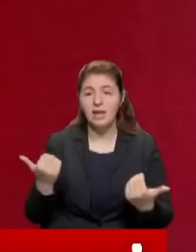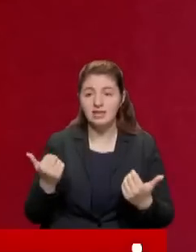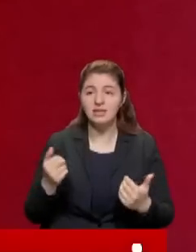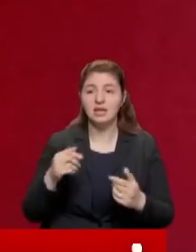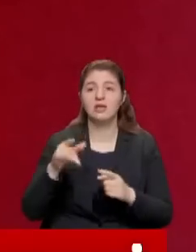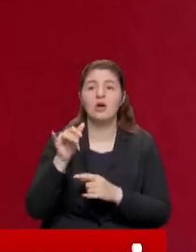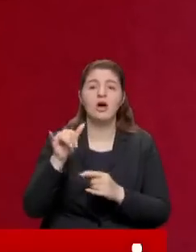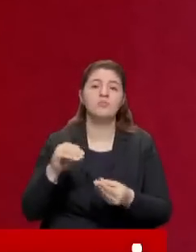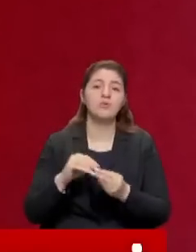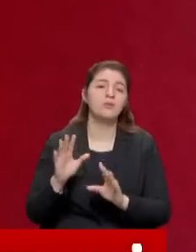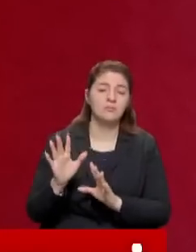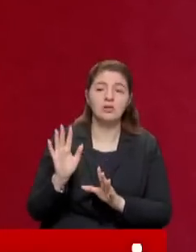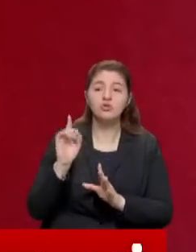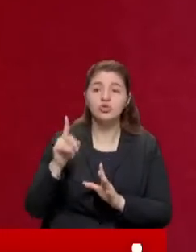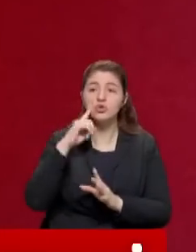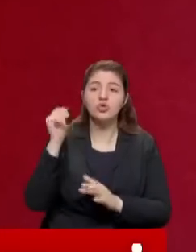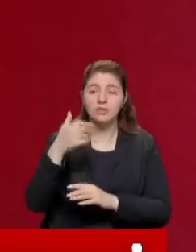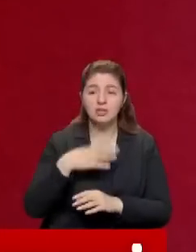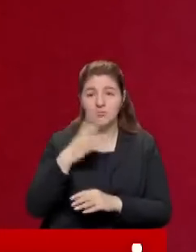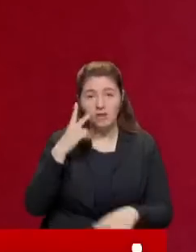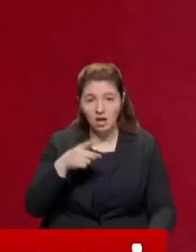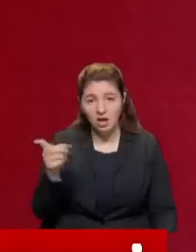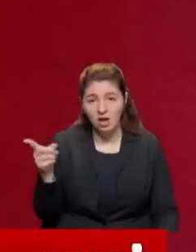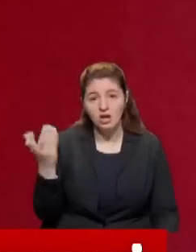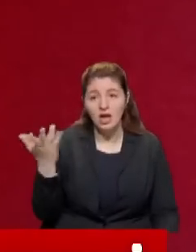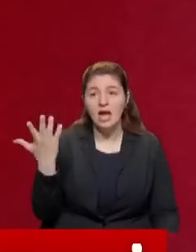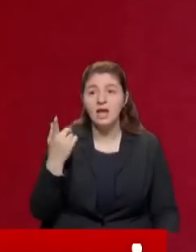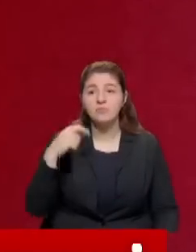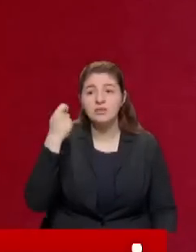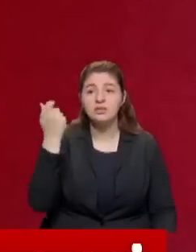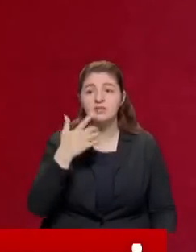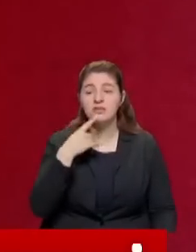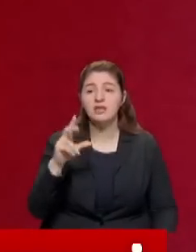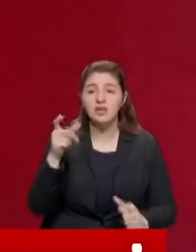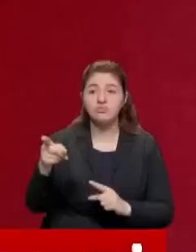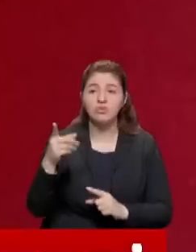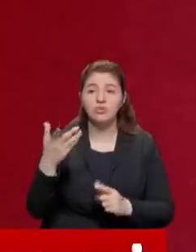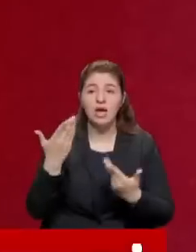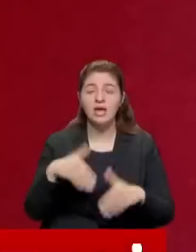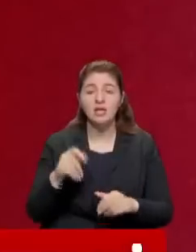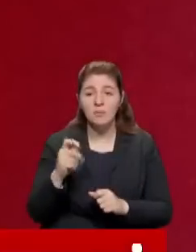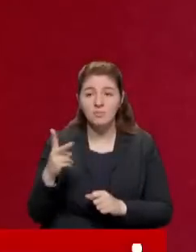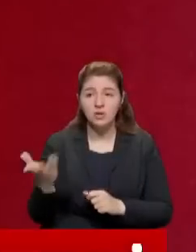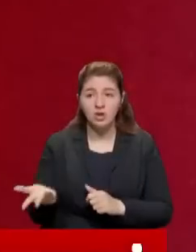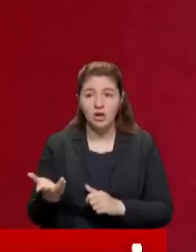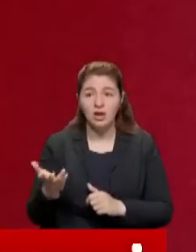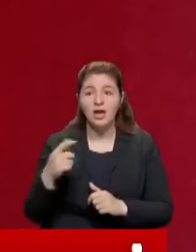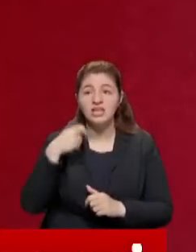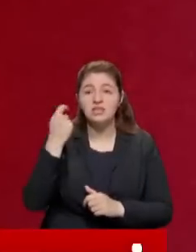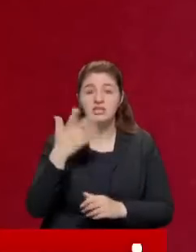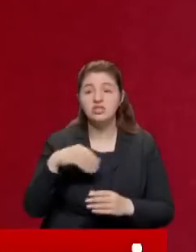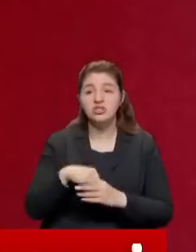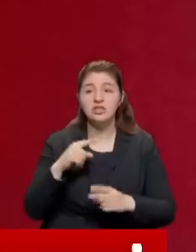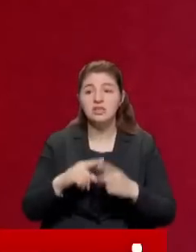Türkiye'de? Hayır, sorunlu. Çünkü hükümet istedi, bak herhangi bir dizi diye televizyon kanalını engelleyebiliyor. Dizinin